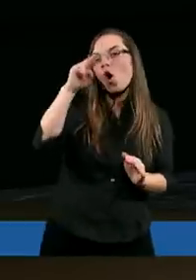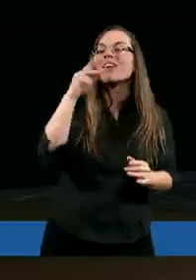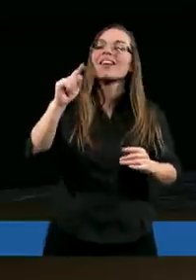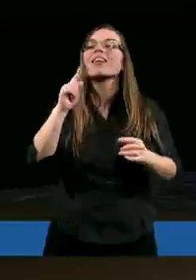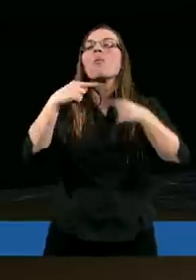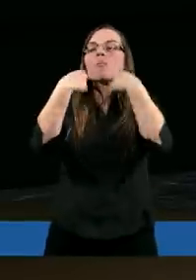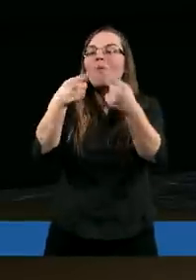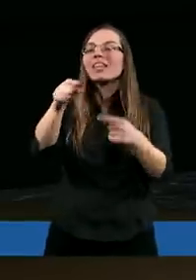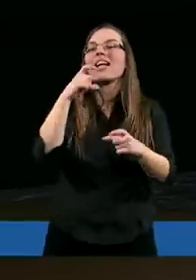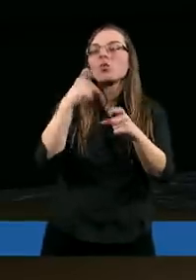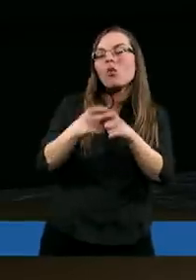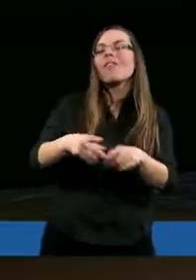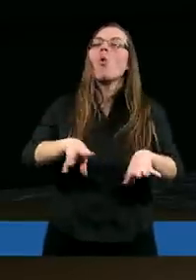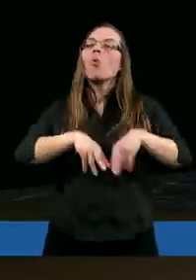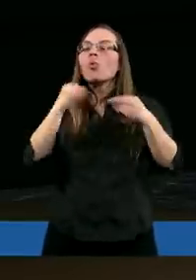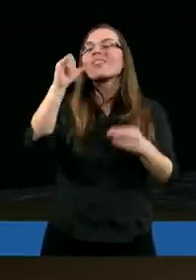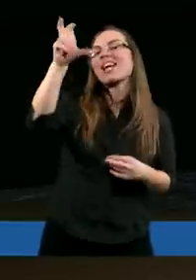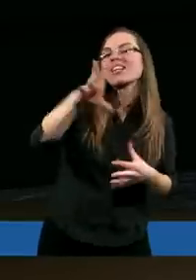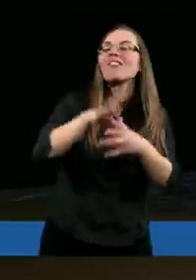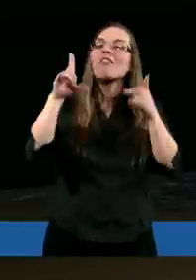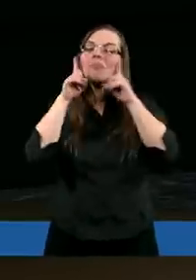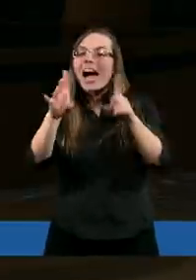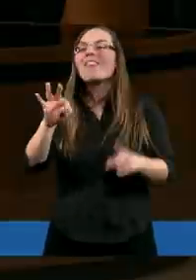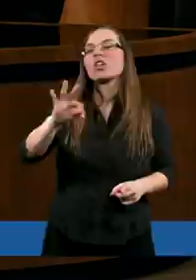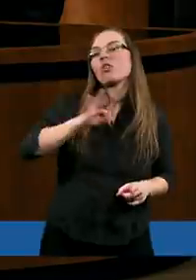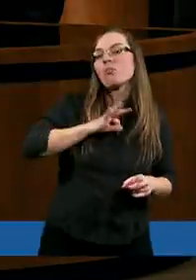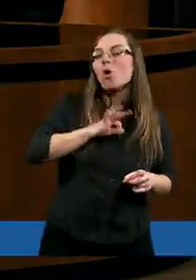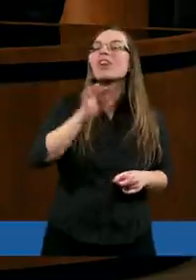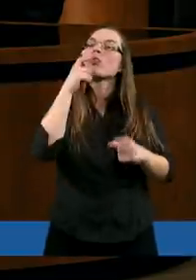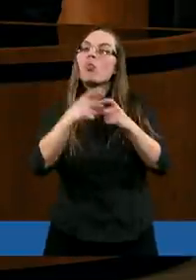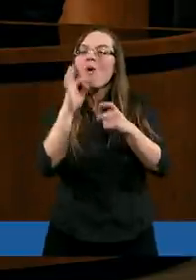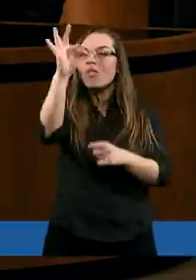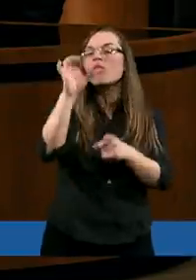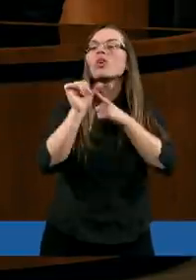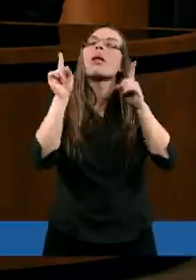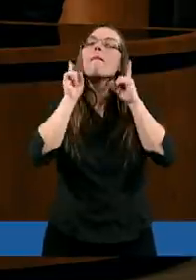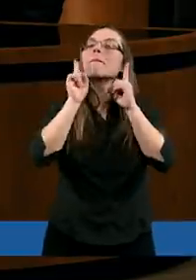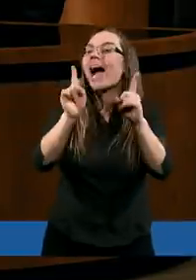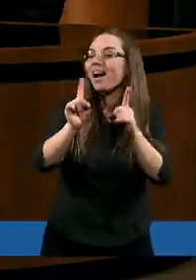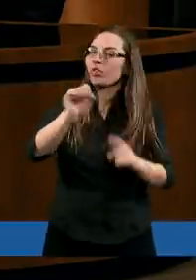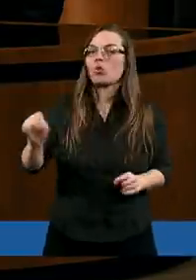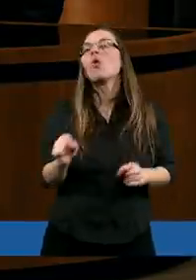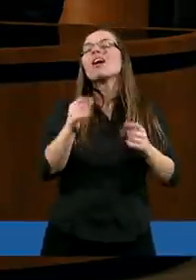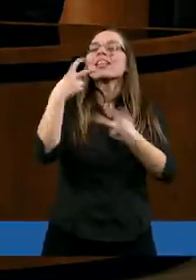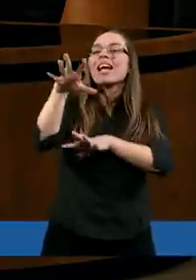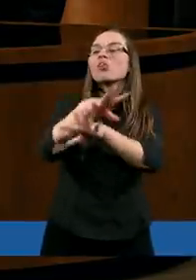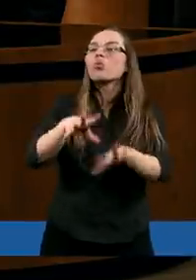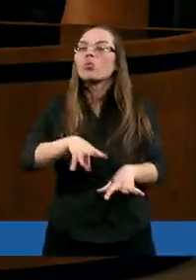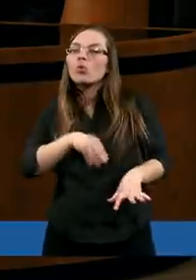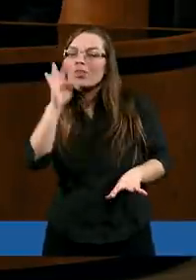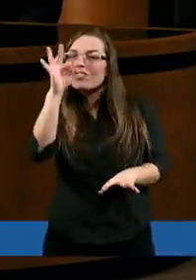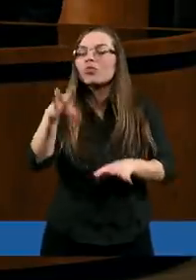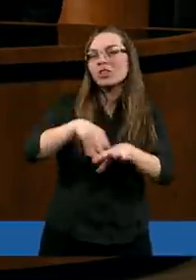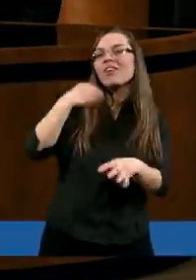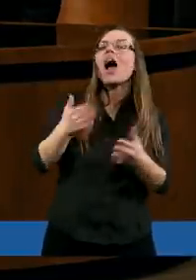te słowa: uświęć ich w prawdzie mojej, słowo Twoje jest prawdą. A więc Duch Święty, bo